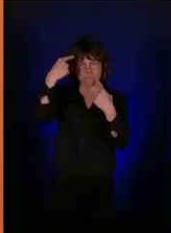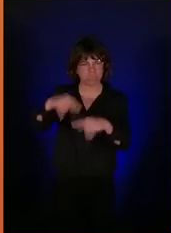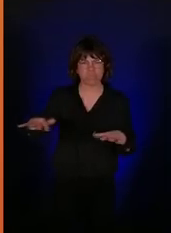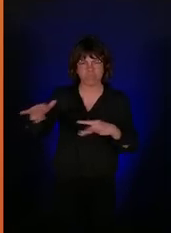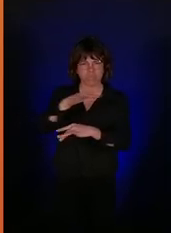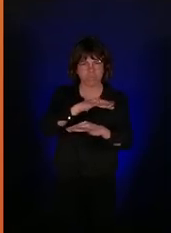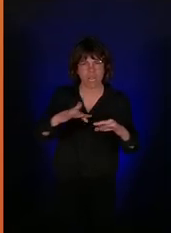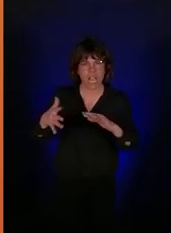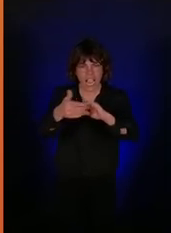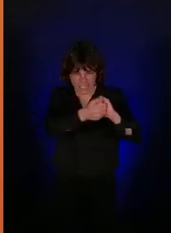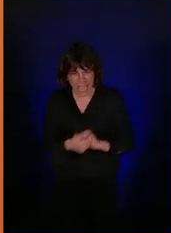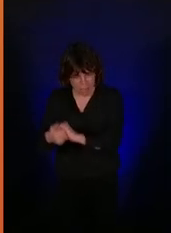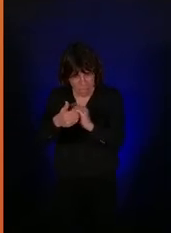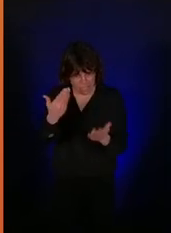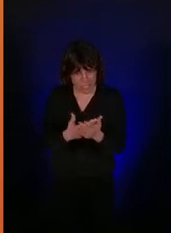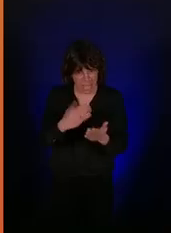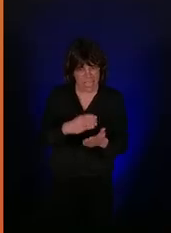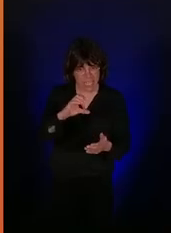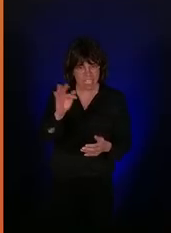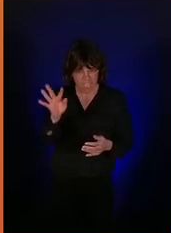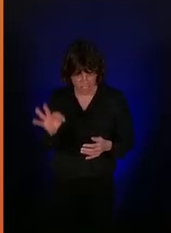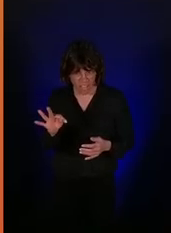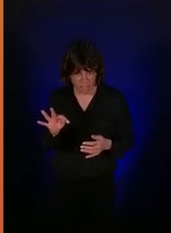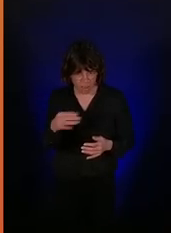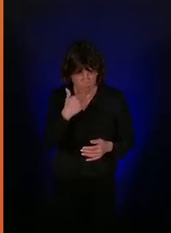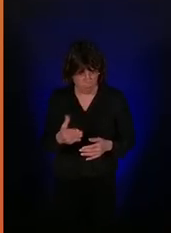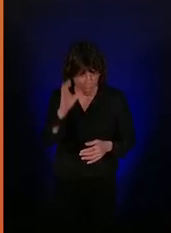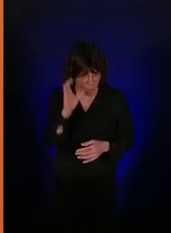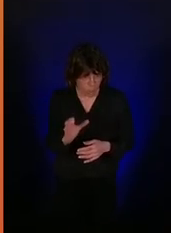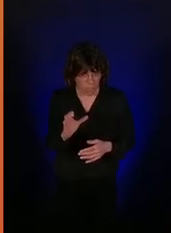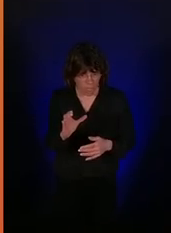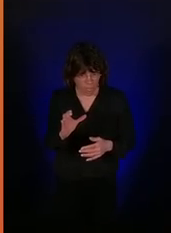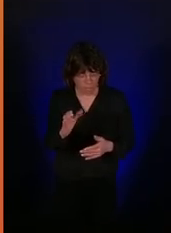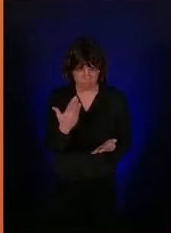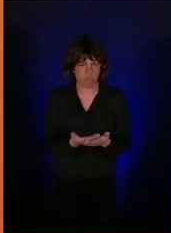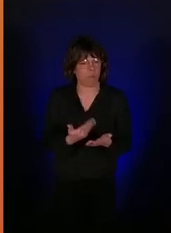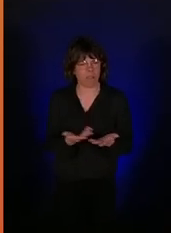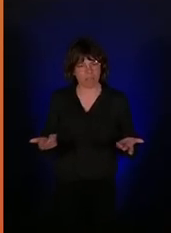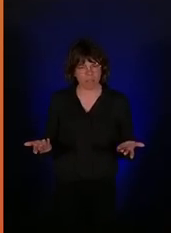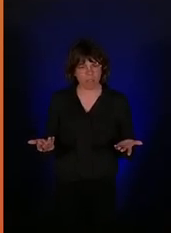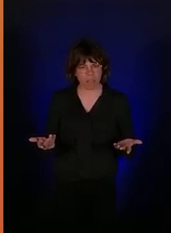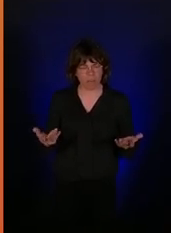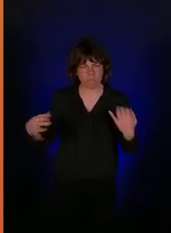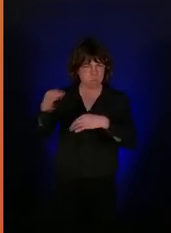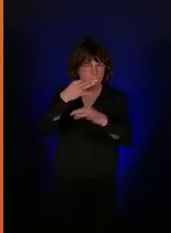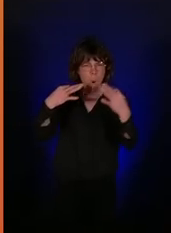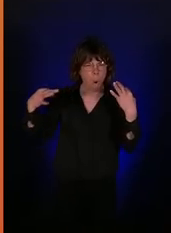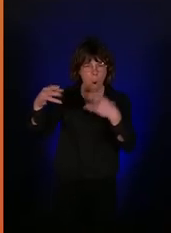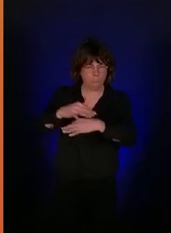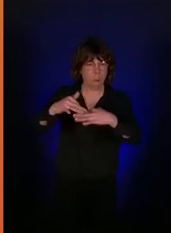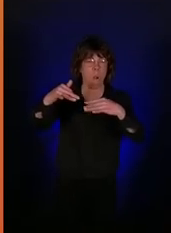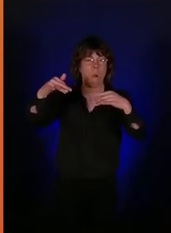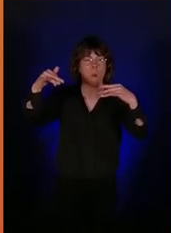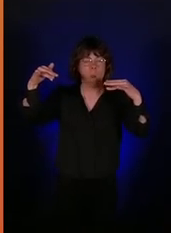Mais mes camarades, c'est ça la CGT? On n'est pas capable de s'écouter? Allez, on s'écoute. Qu'est-ce que c'est que ça? Allez, on s'écoute, s'il vous plaît,